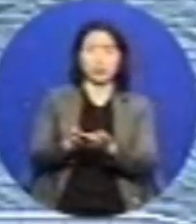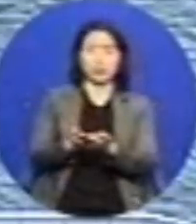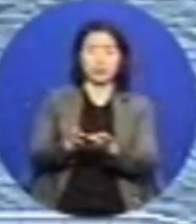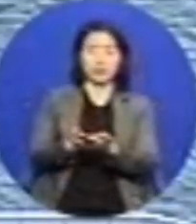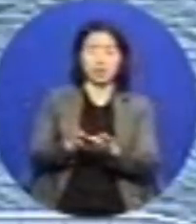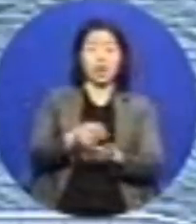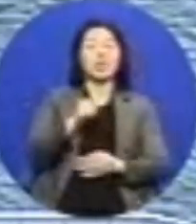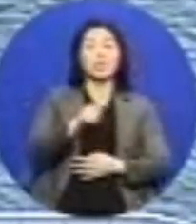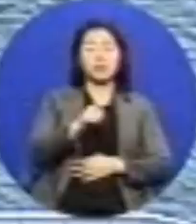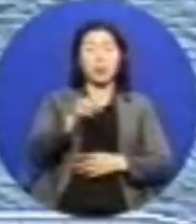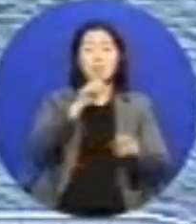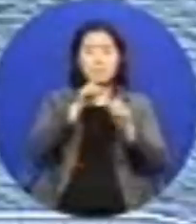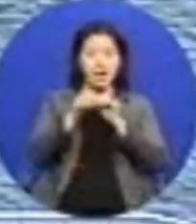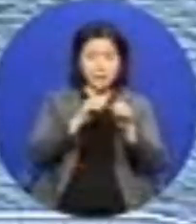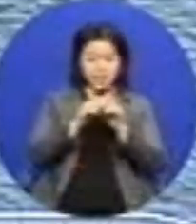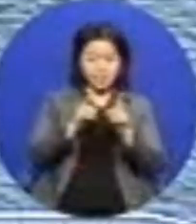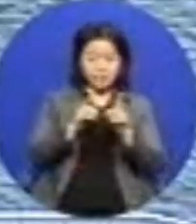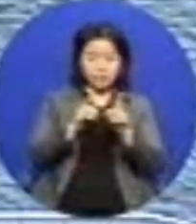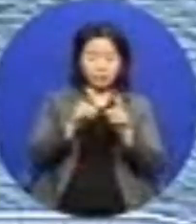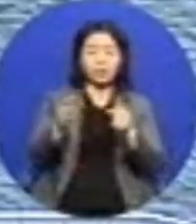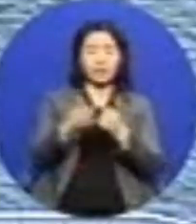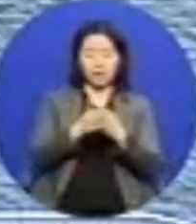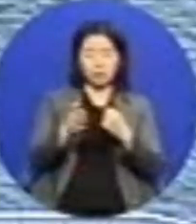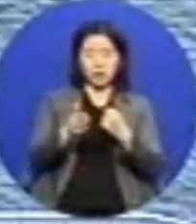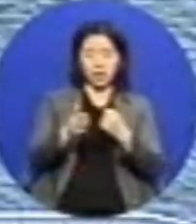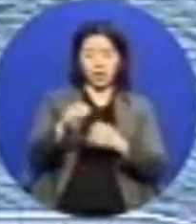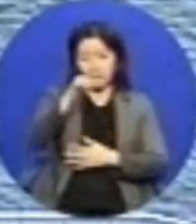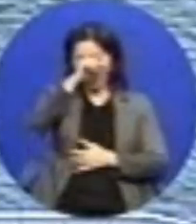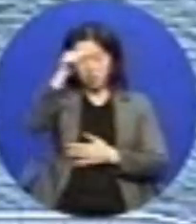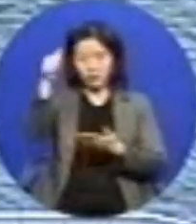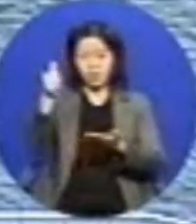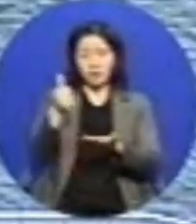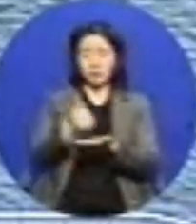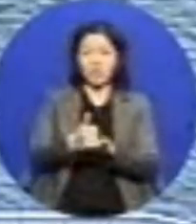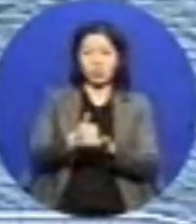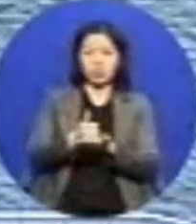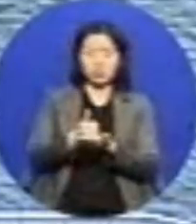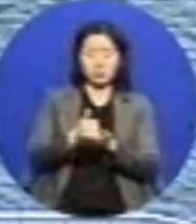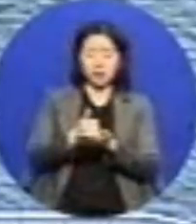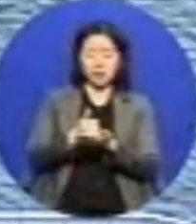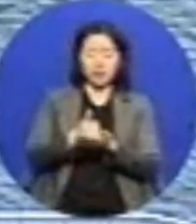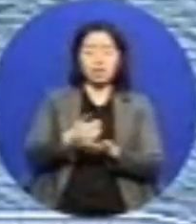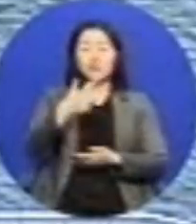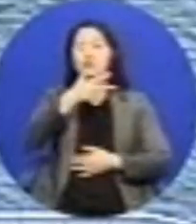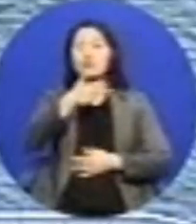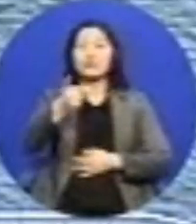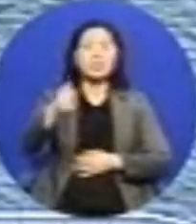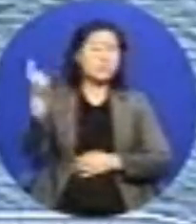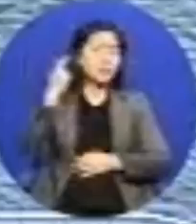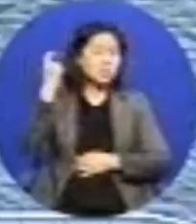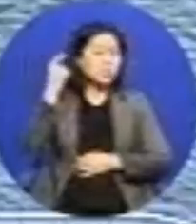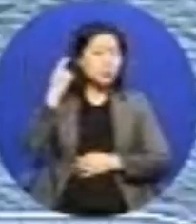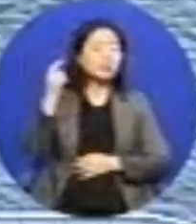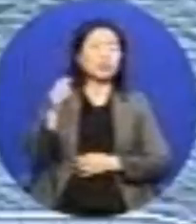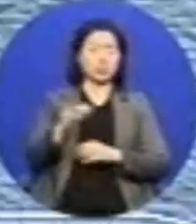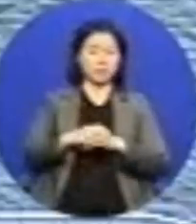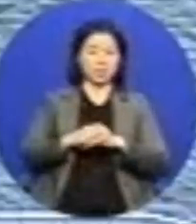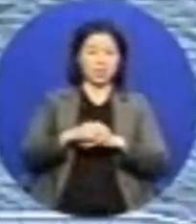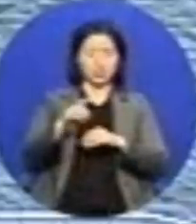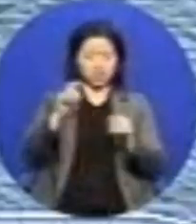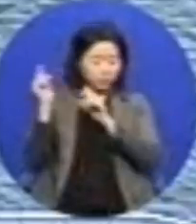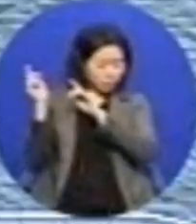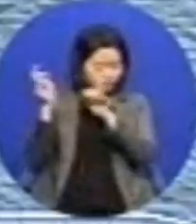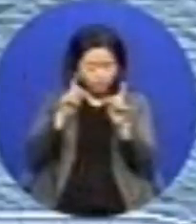라고 한말씀이 이 길선주 장로의 마음에 주위에 음성으로 들렸어요 그제서야 정신이